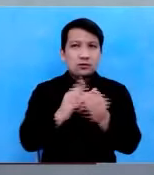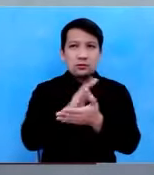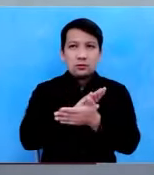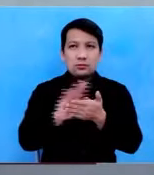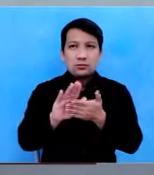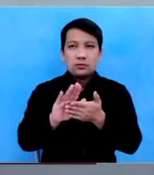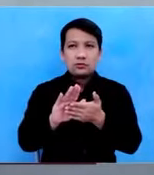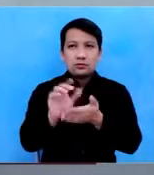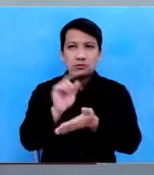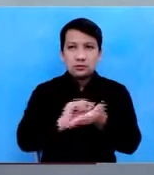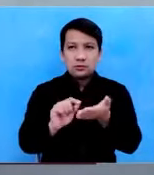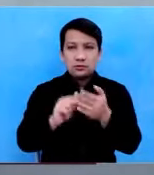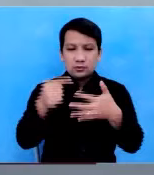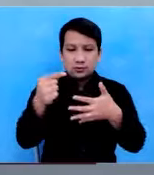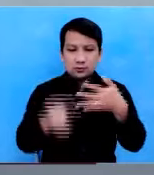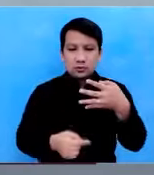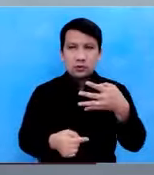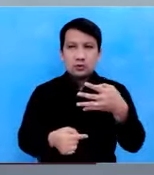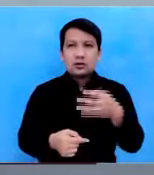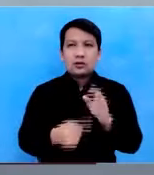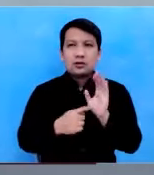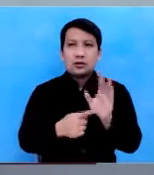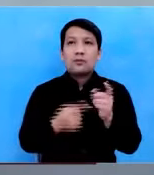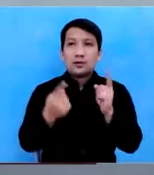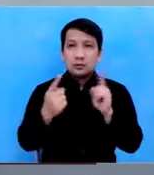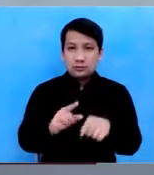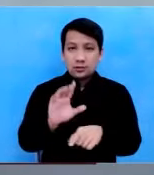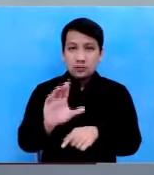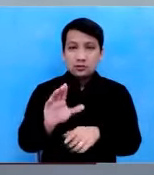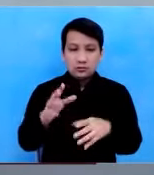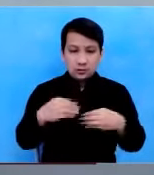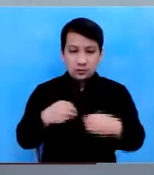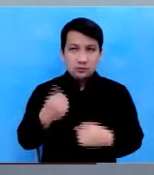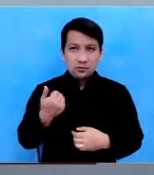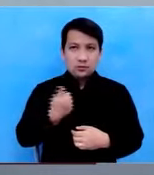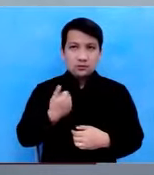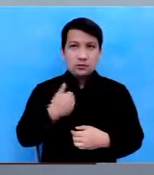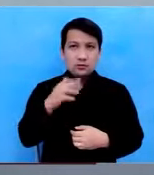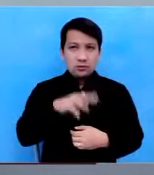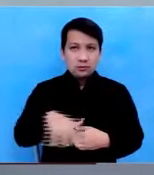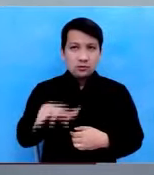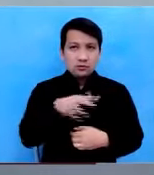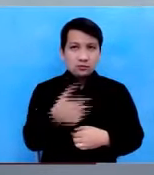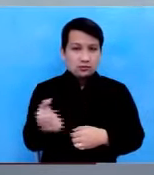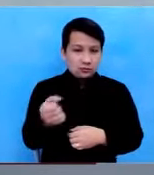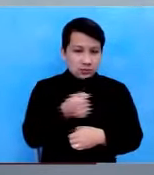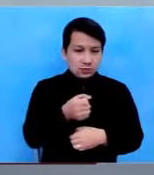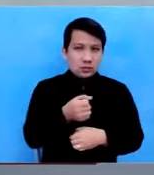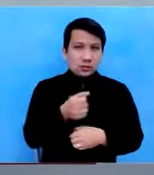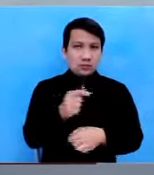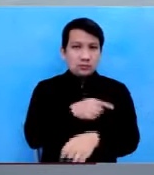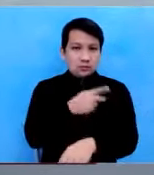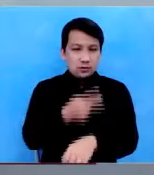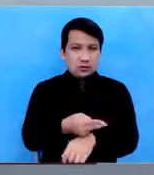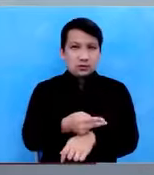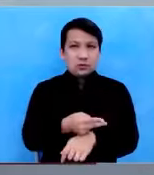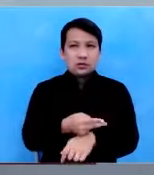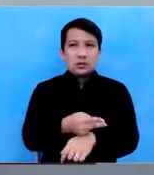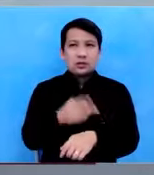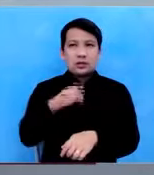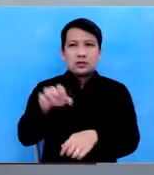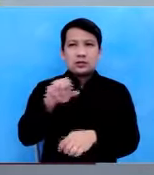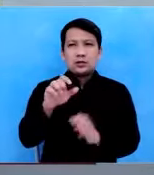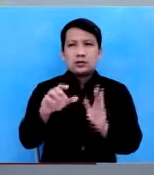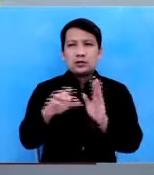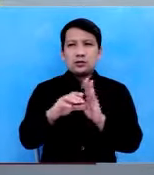mga patakaran at yun na nga, inako nga ni Marcos ang lahat ng kapangyarihan. Hindi lamang po ng eksekutibo, kundi pati ng